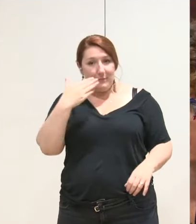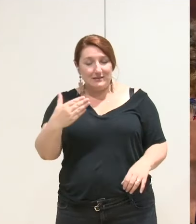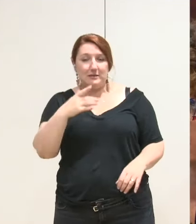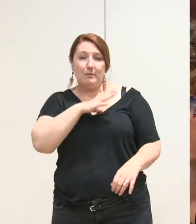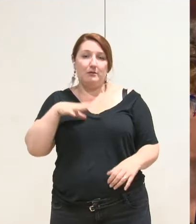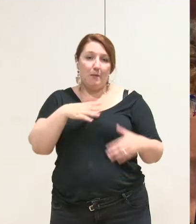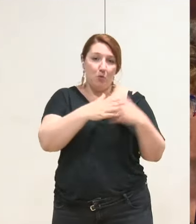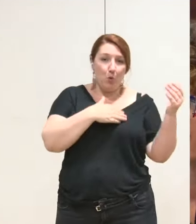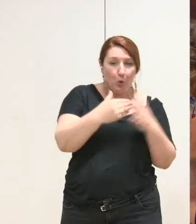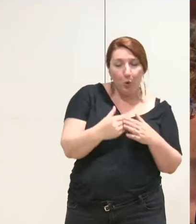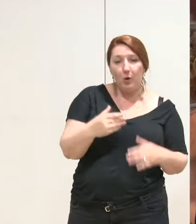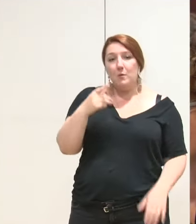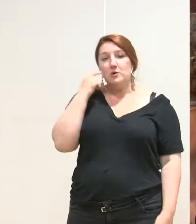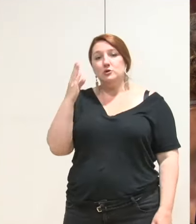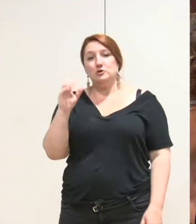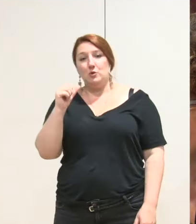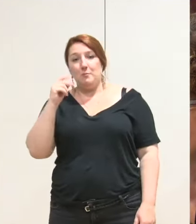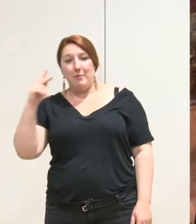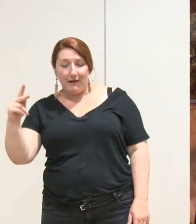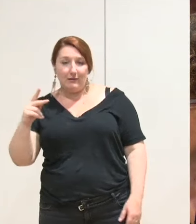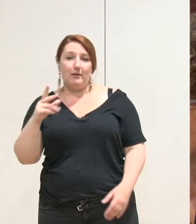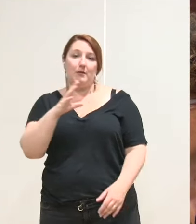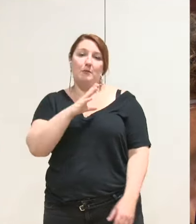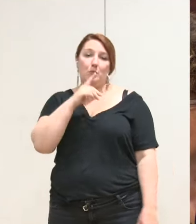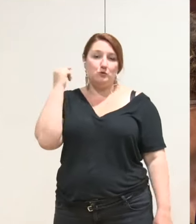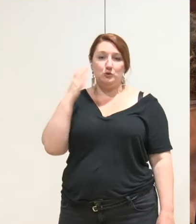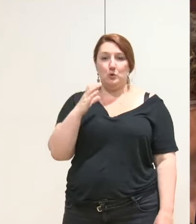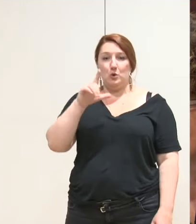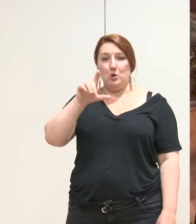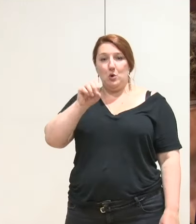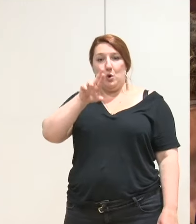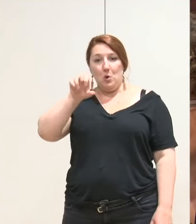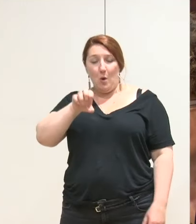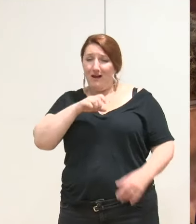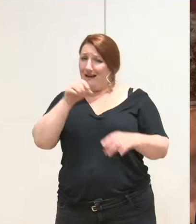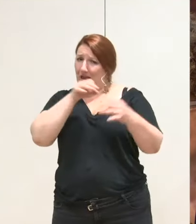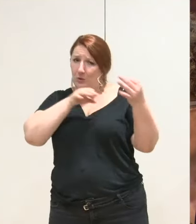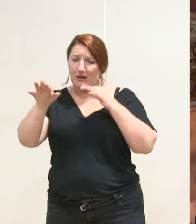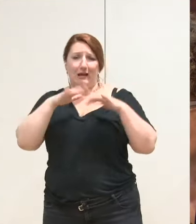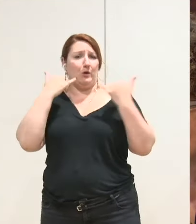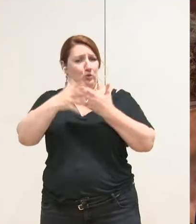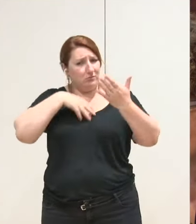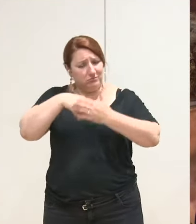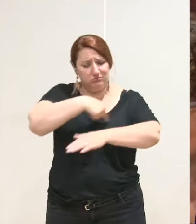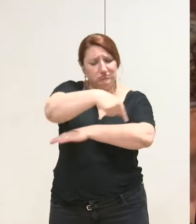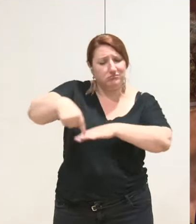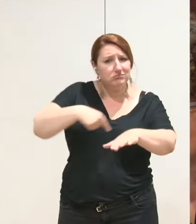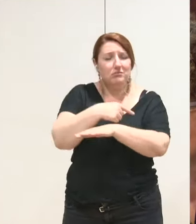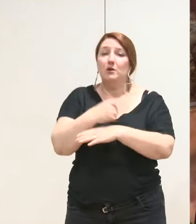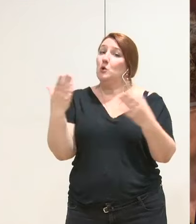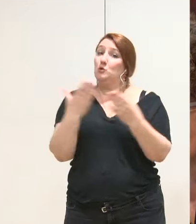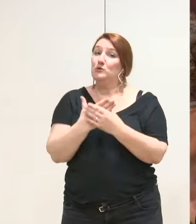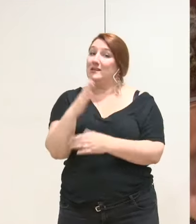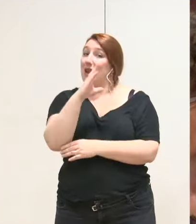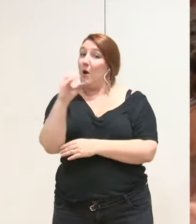qui passe beaucoup beaucoup de temps en réunion sur ce dossier qui est un dossier où la coconstruction est à